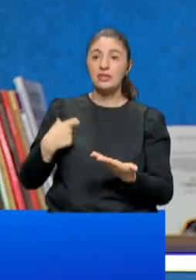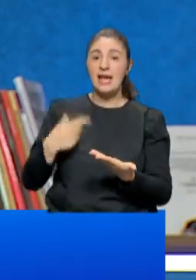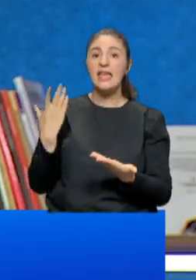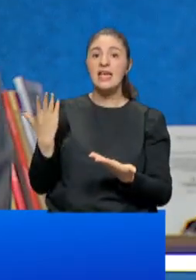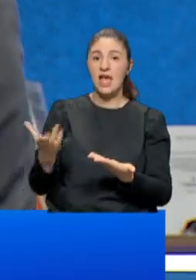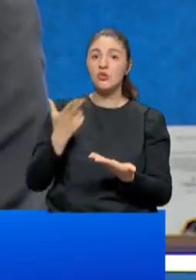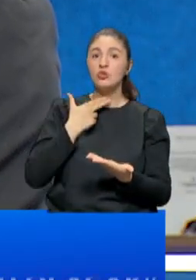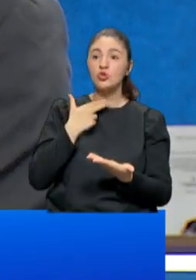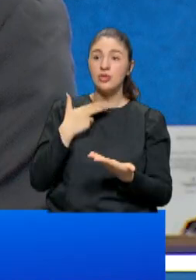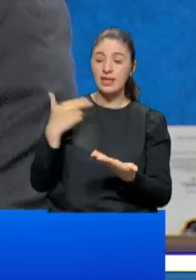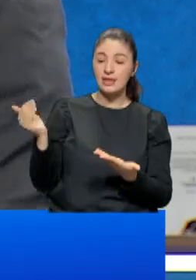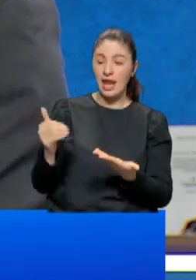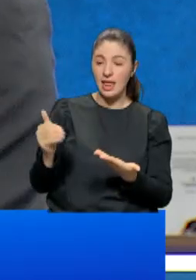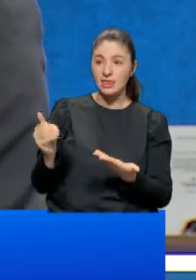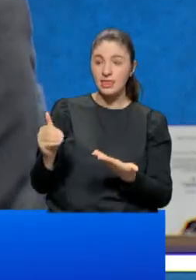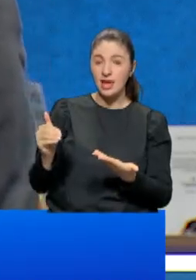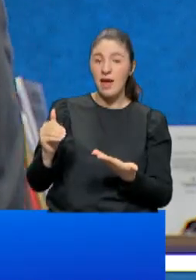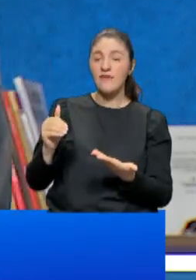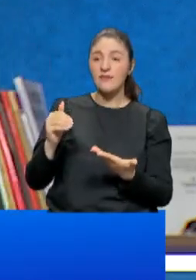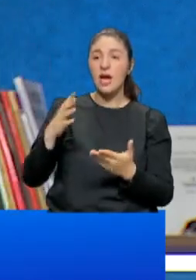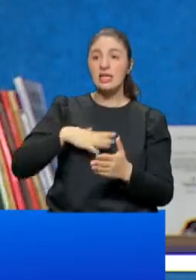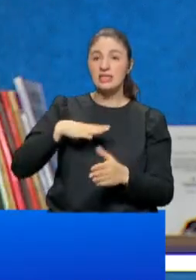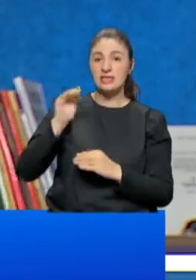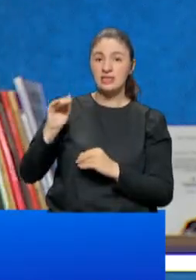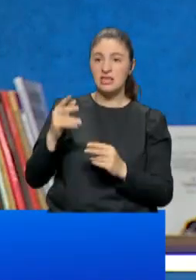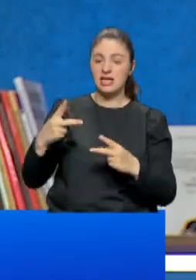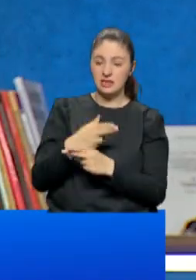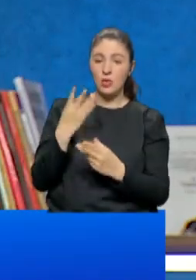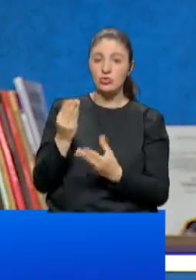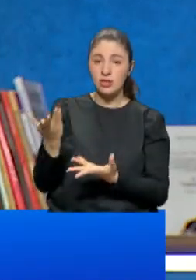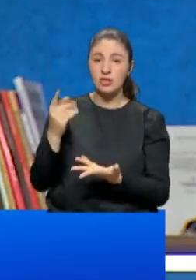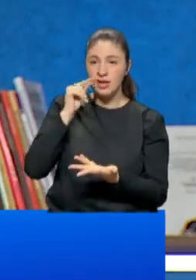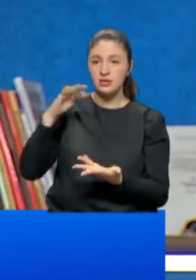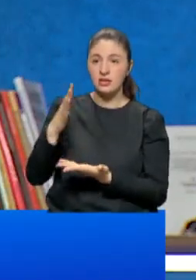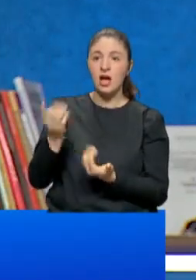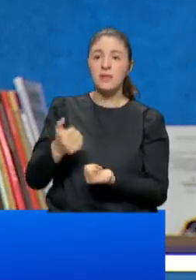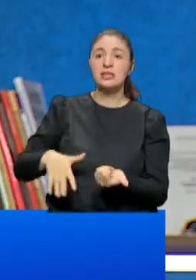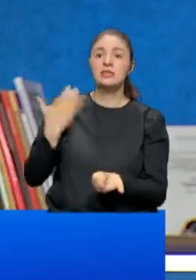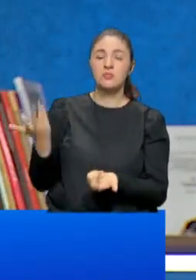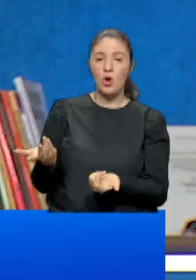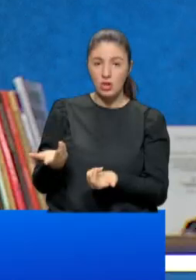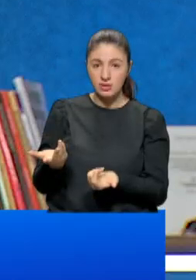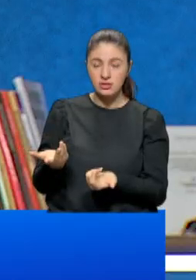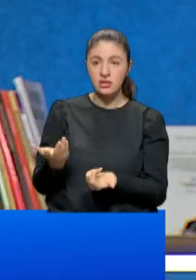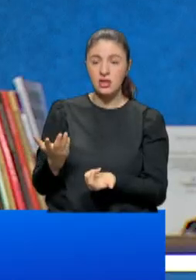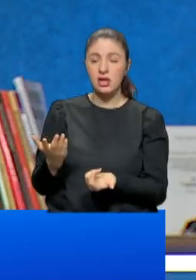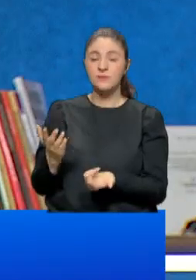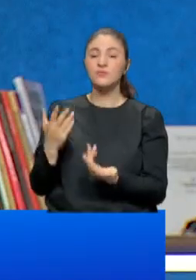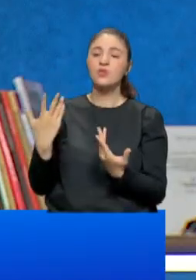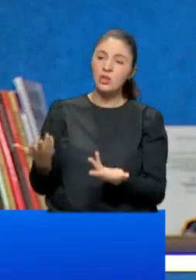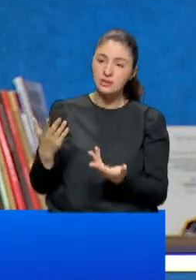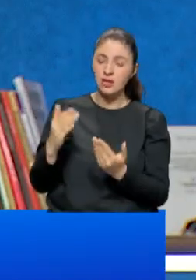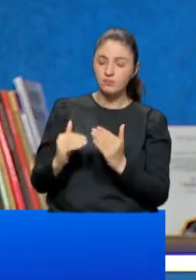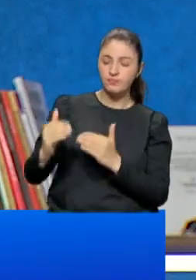özellikle Rusya'dan gelen arz kesildiği sürece ki insanlar almak istemiyorlar o